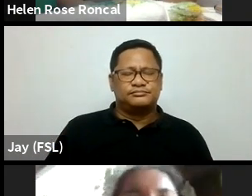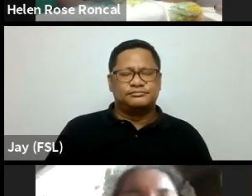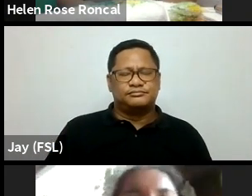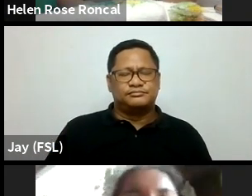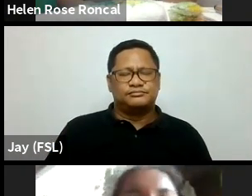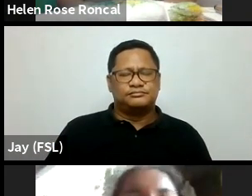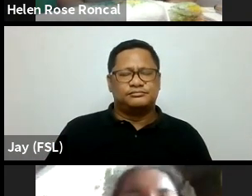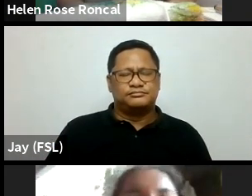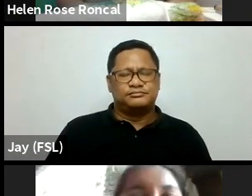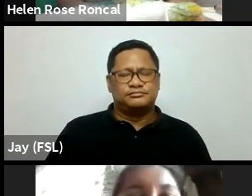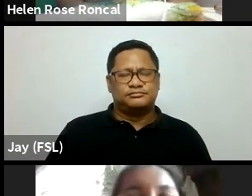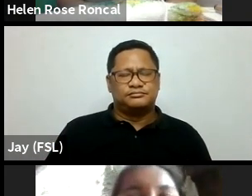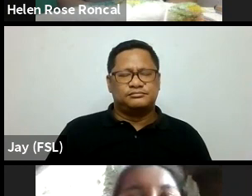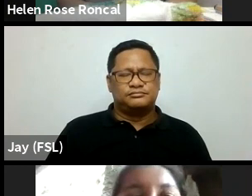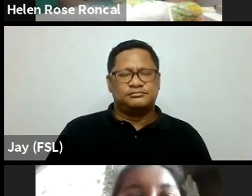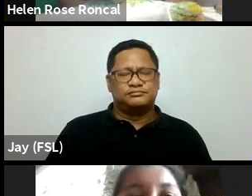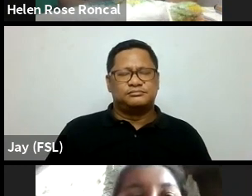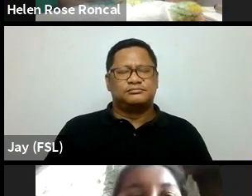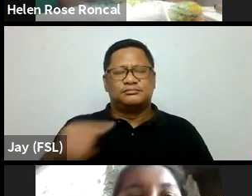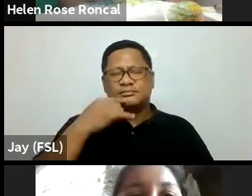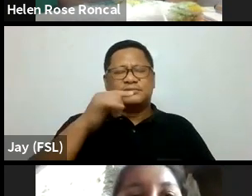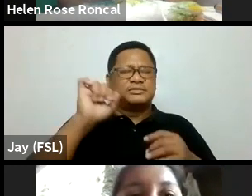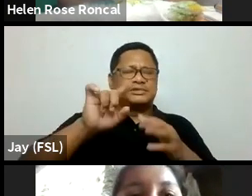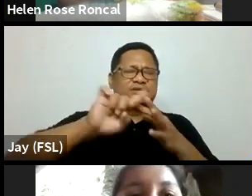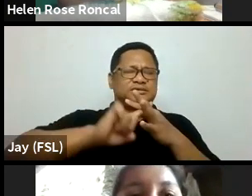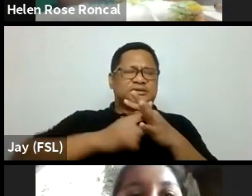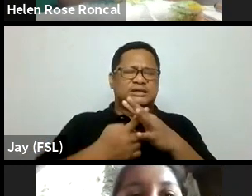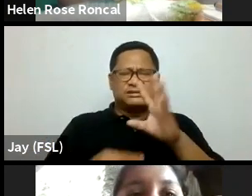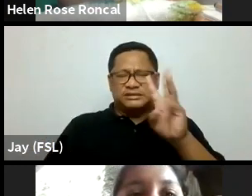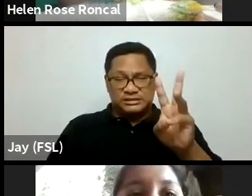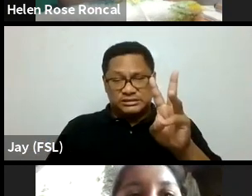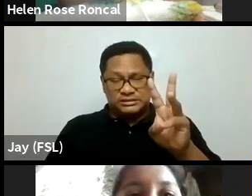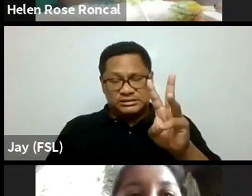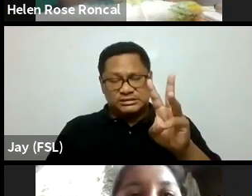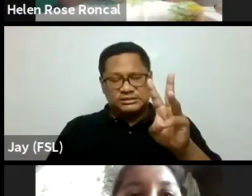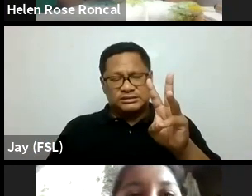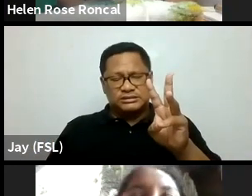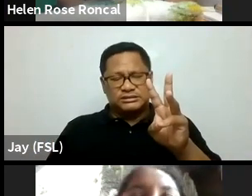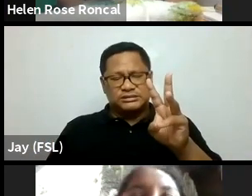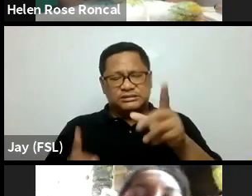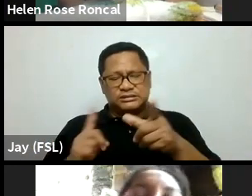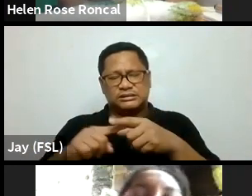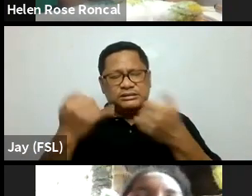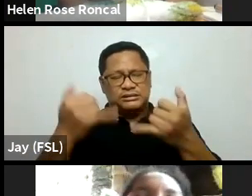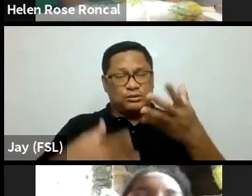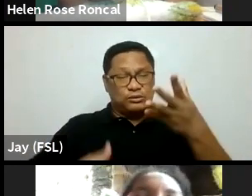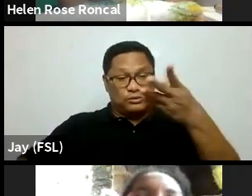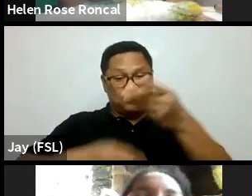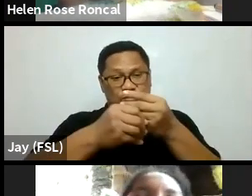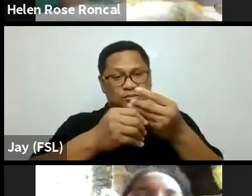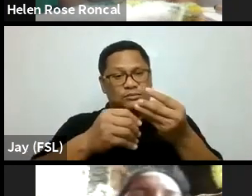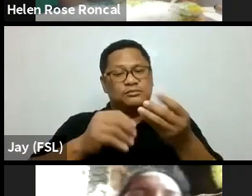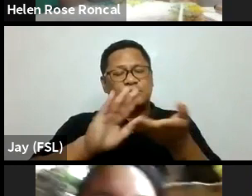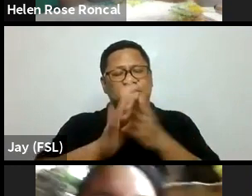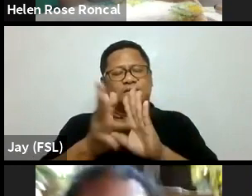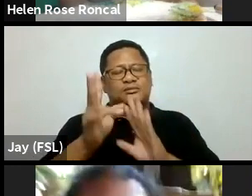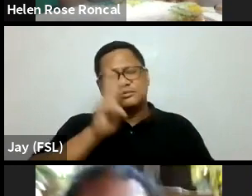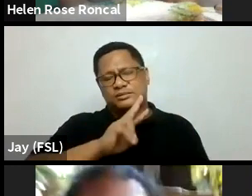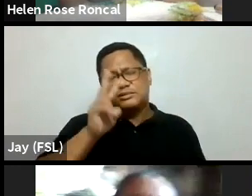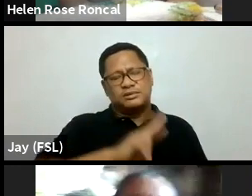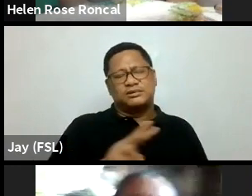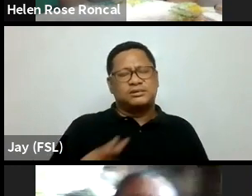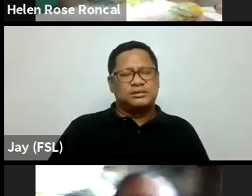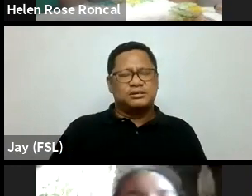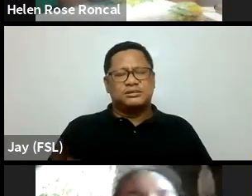Nag-start lang sa 6. 6 yan. Ngayon, hanggang Mindanao, Bisaya na sila.